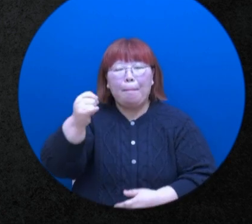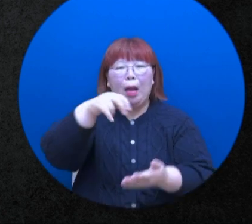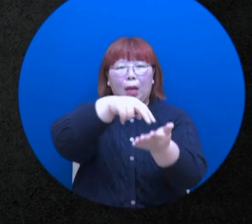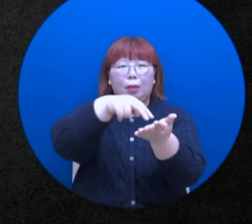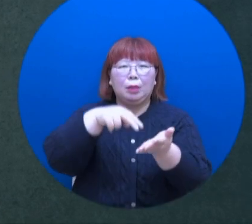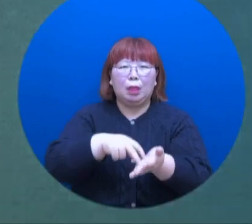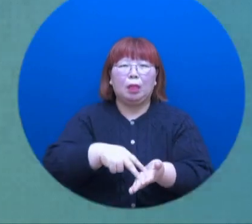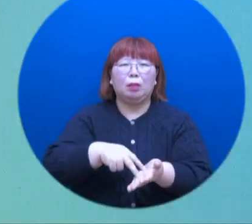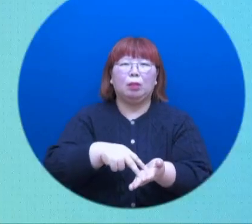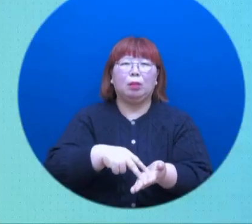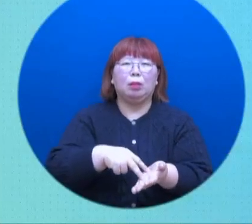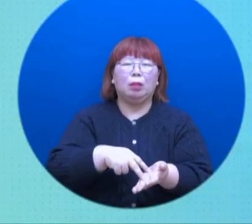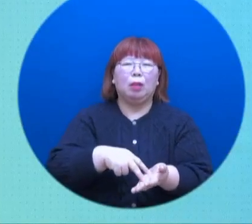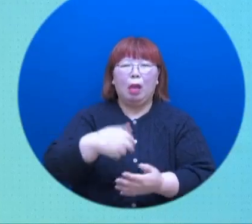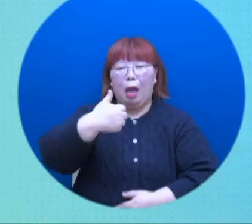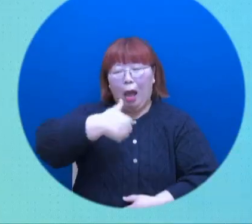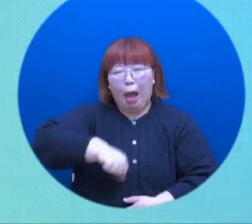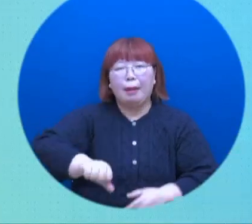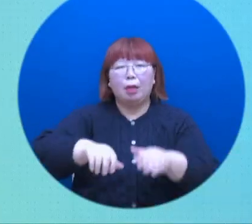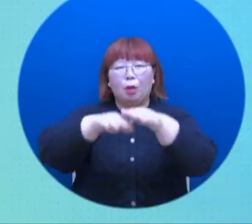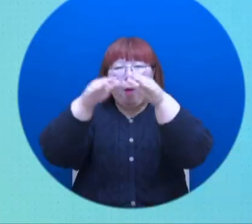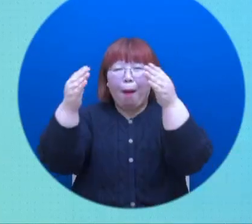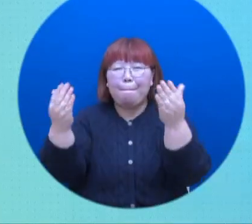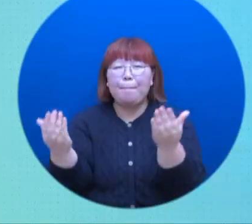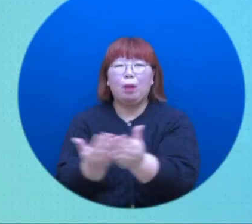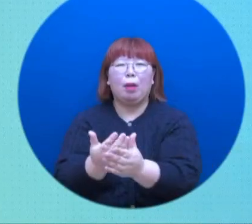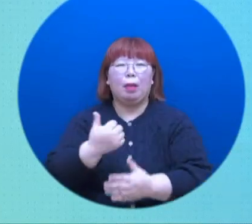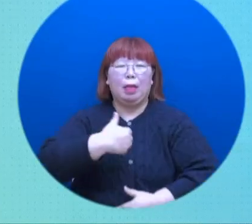아들이 완벽한 아들이기 때문에